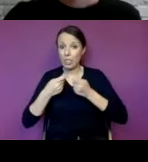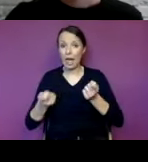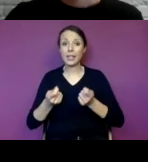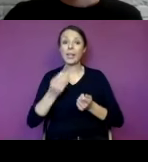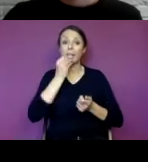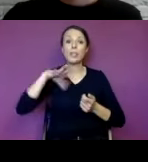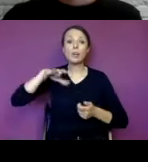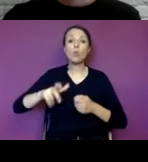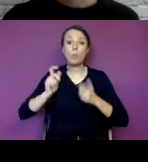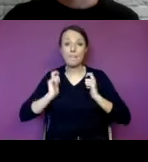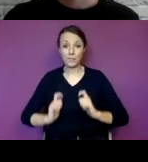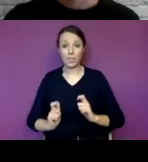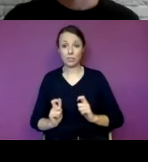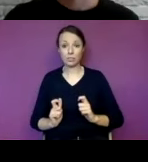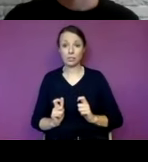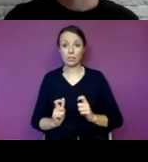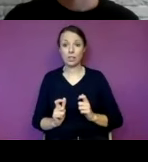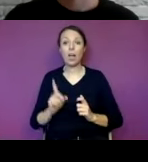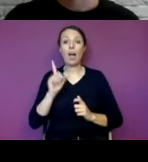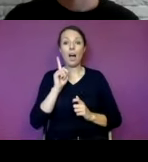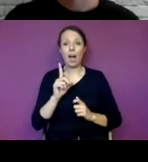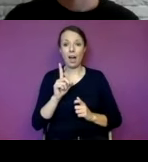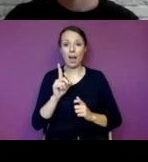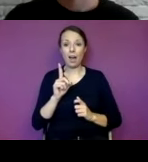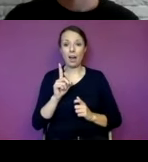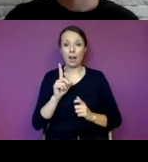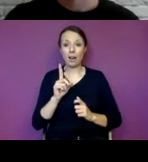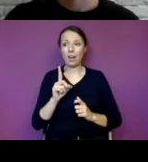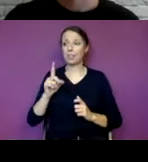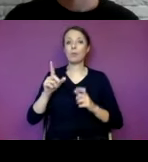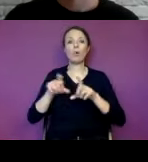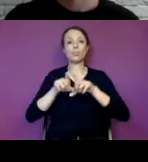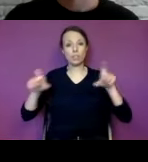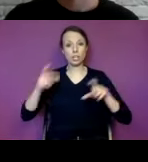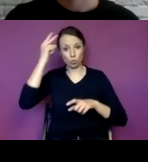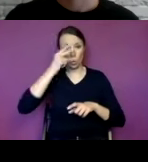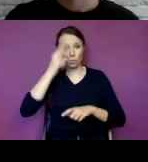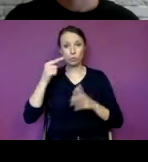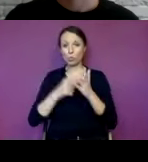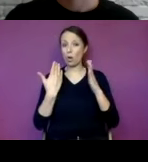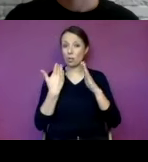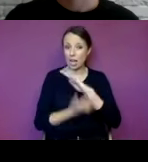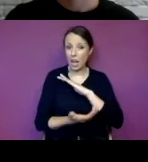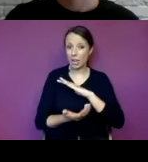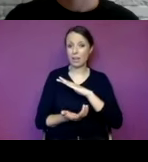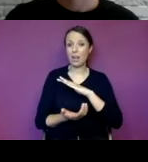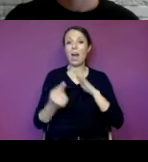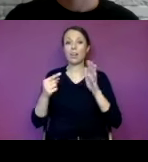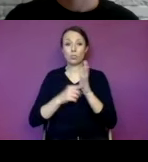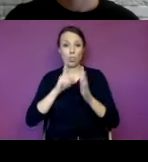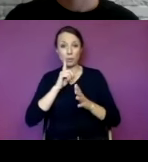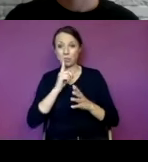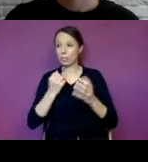ciekawe, zupełnie zostały przez czas komunizmu zostały zatracone takie te lokalne aspekty i z trudem, bardzo dużym trudem one